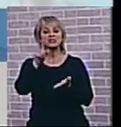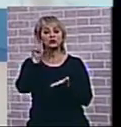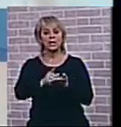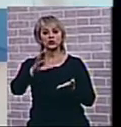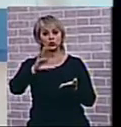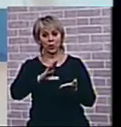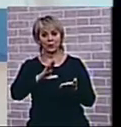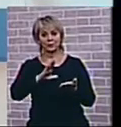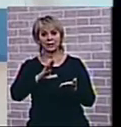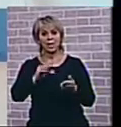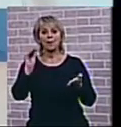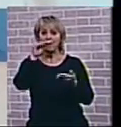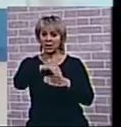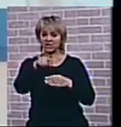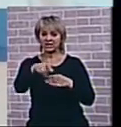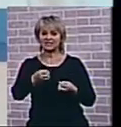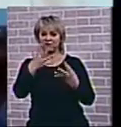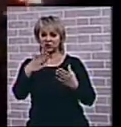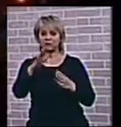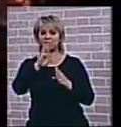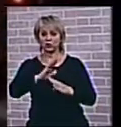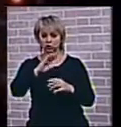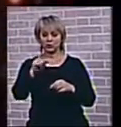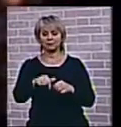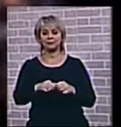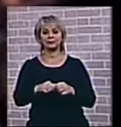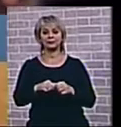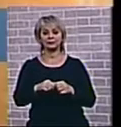должно пополняться свежим кислородом.